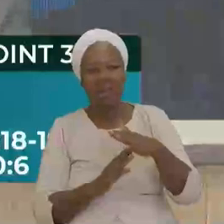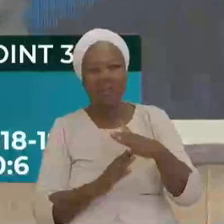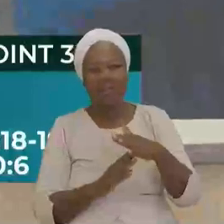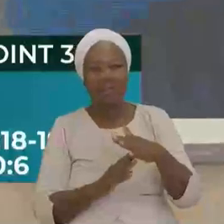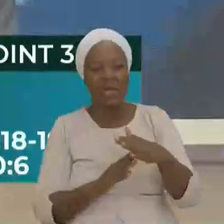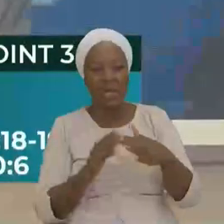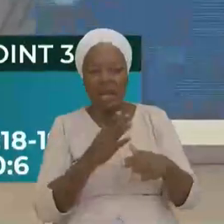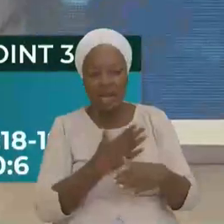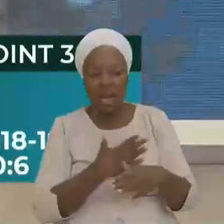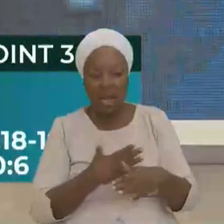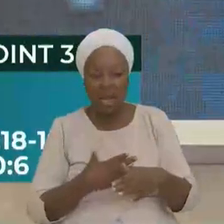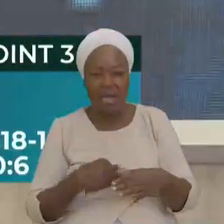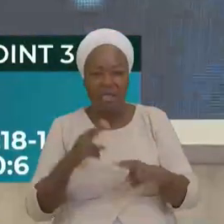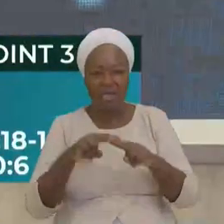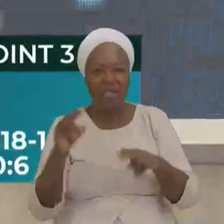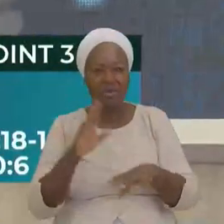Comment les gens ont crié Hosanna?